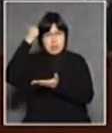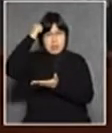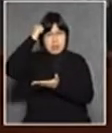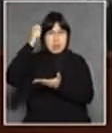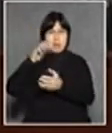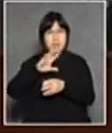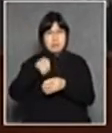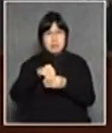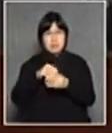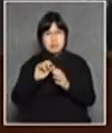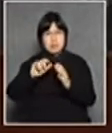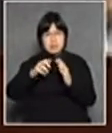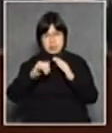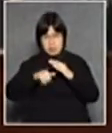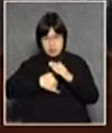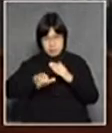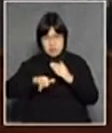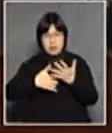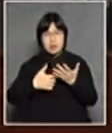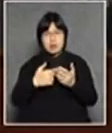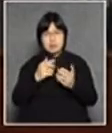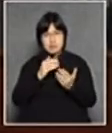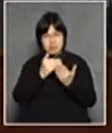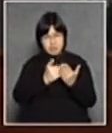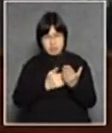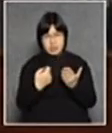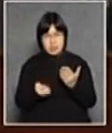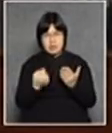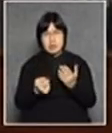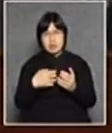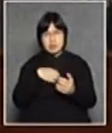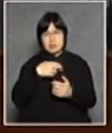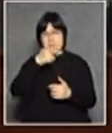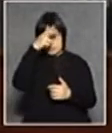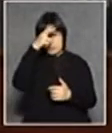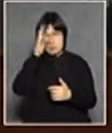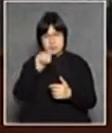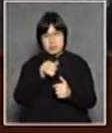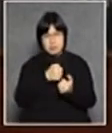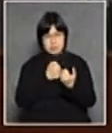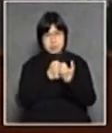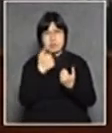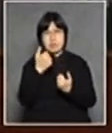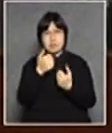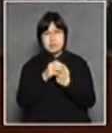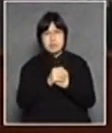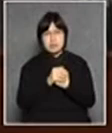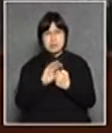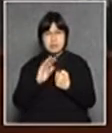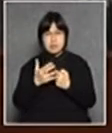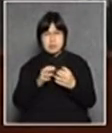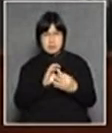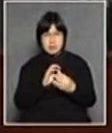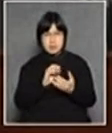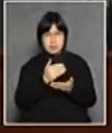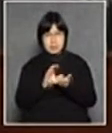咗入境嘅手續嘅簡化等等，呢啲我覺得特區政府係可以去支援嘅。但只有關撥款